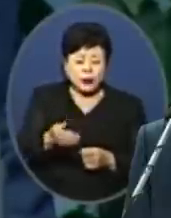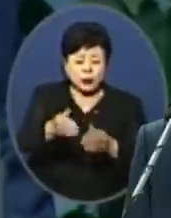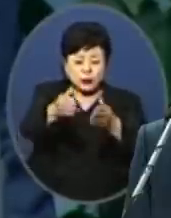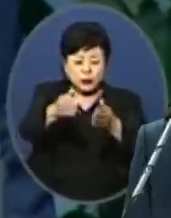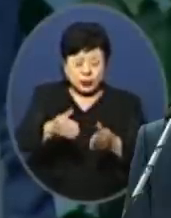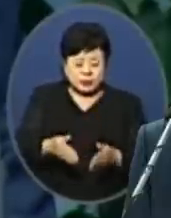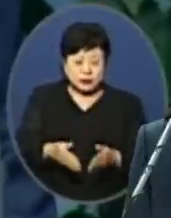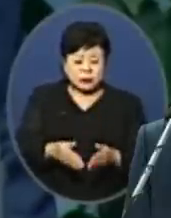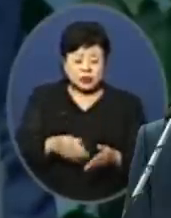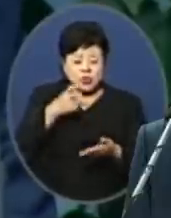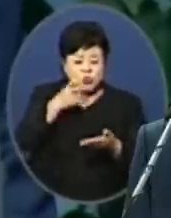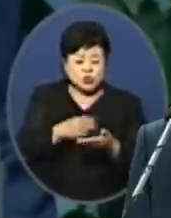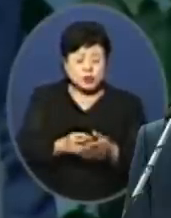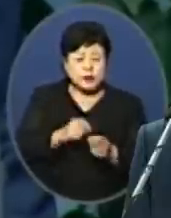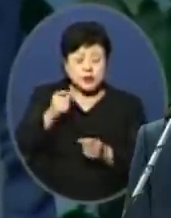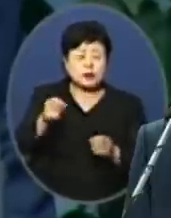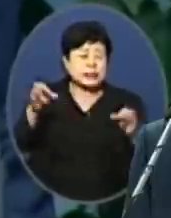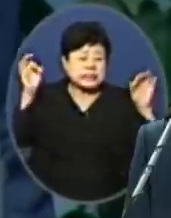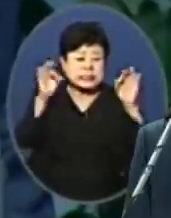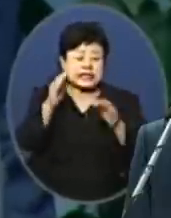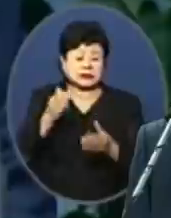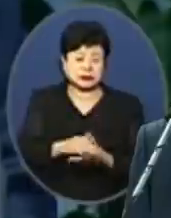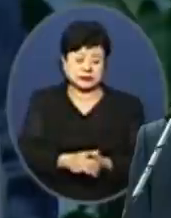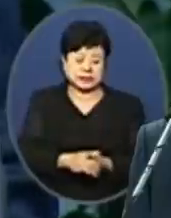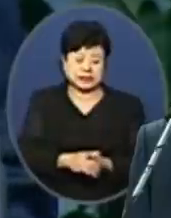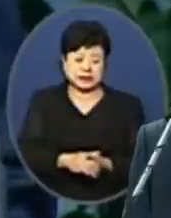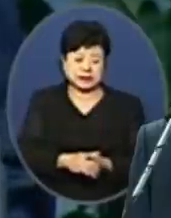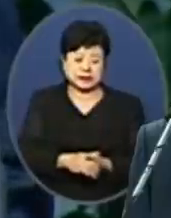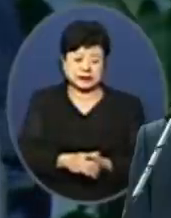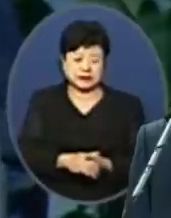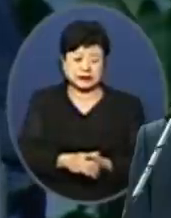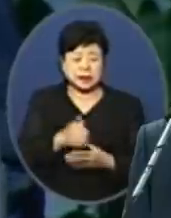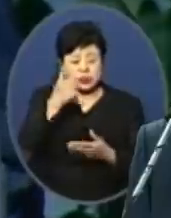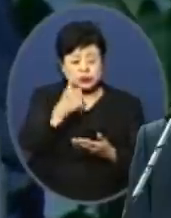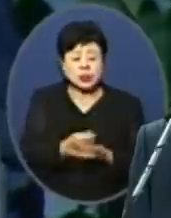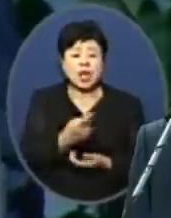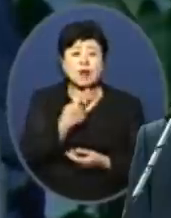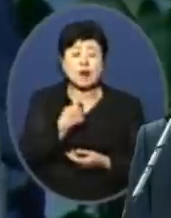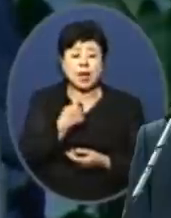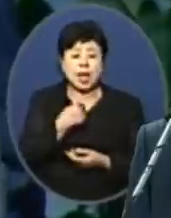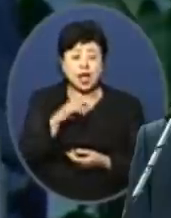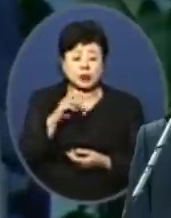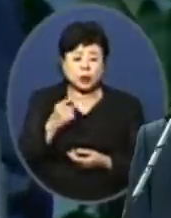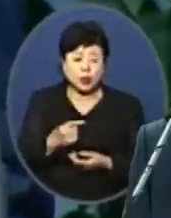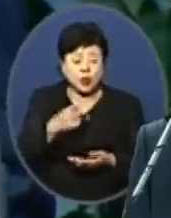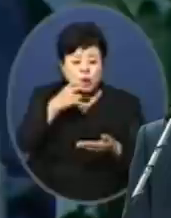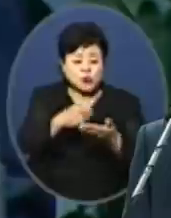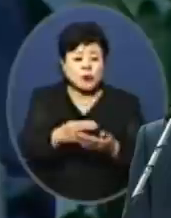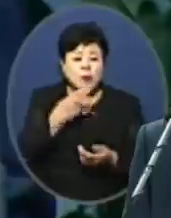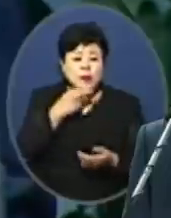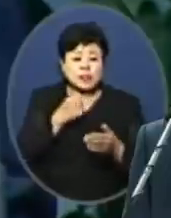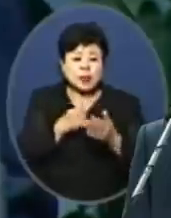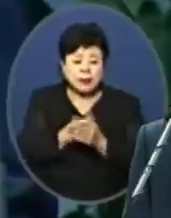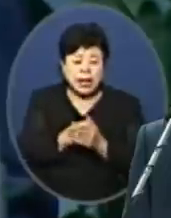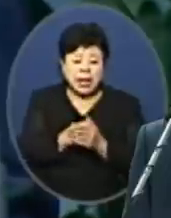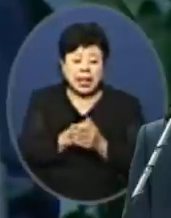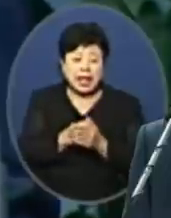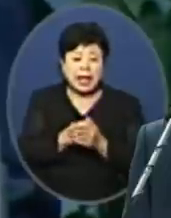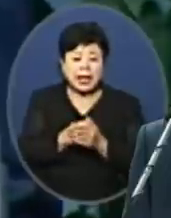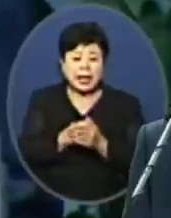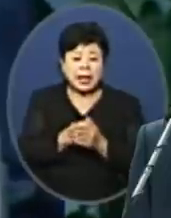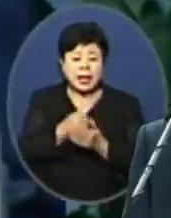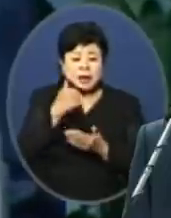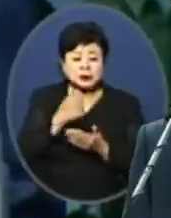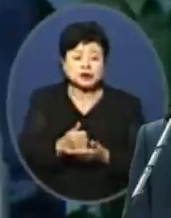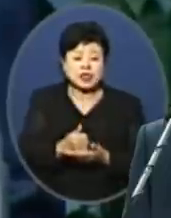말미암아 율법은 영원히 사라졌습니다. 그러면 아무리 죄를 지어도 율법이 없으니까